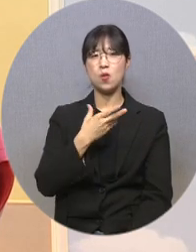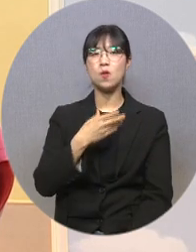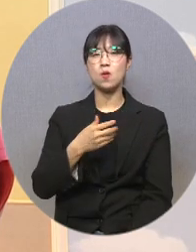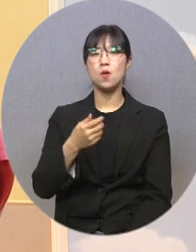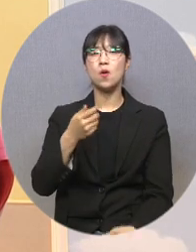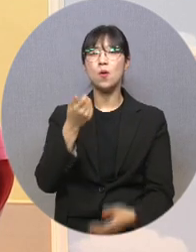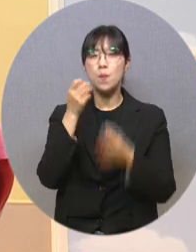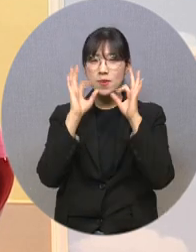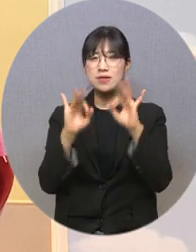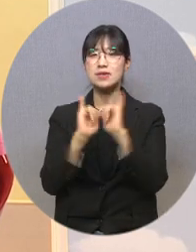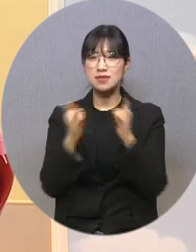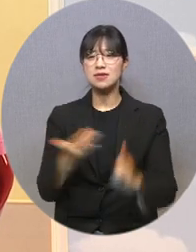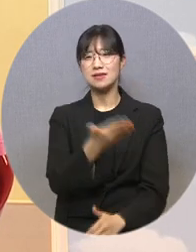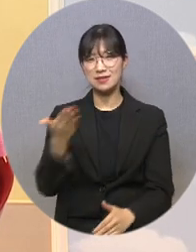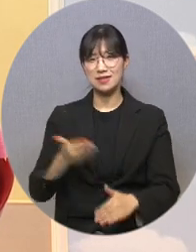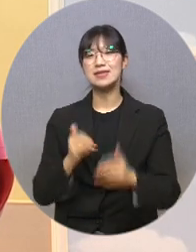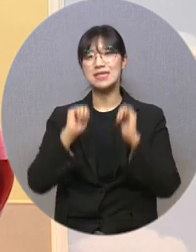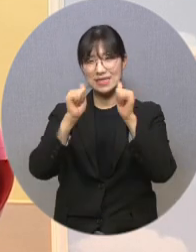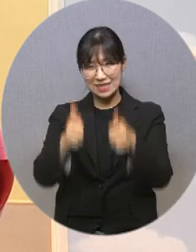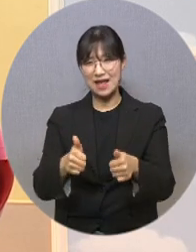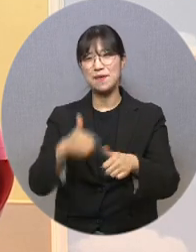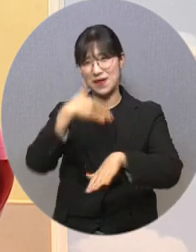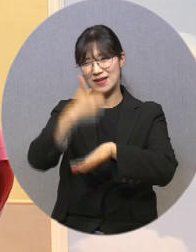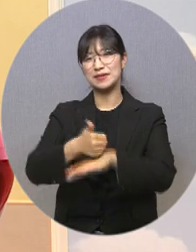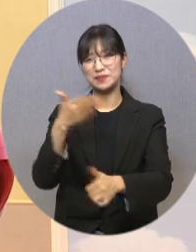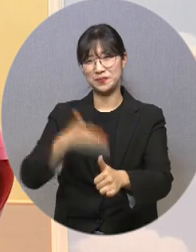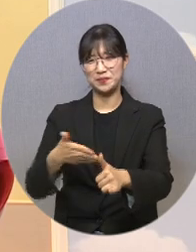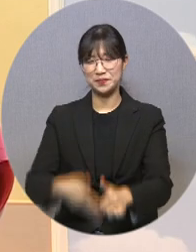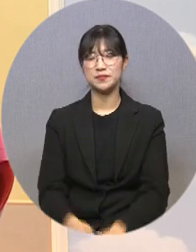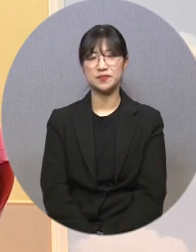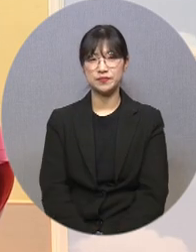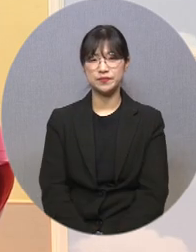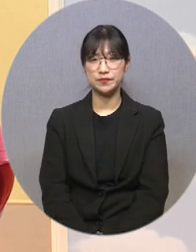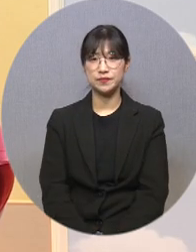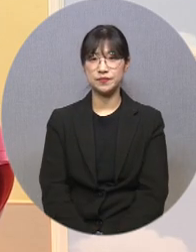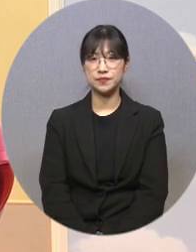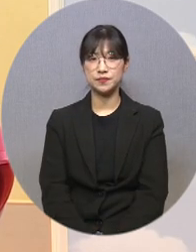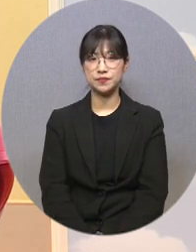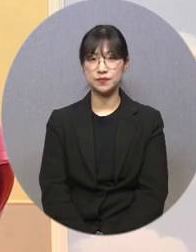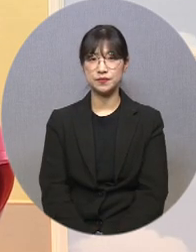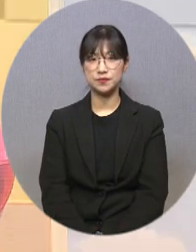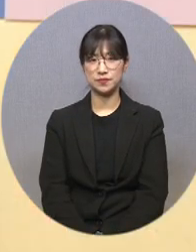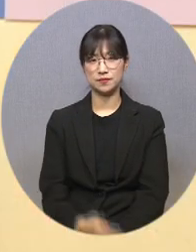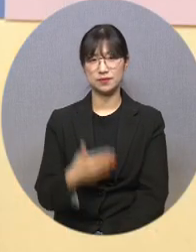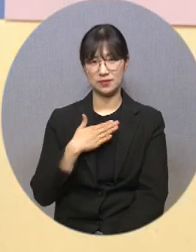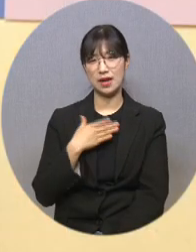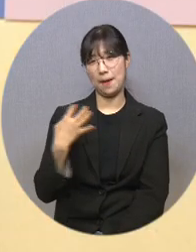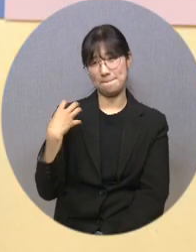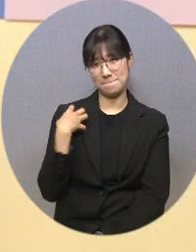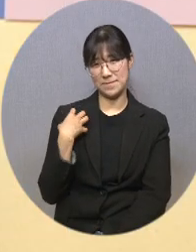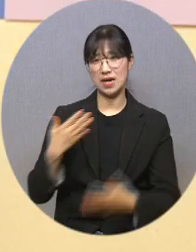시청자 여러분들께 인사 말씀 함께 부탁드리겠습니다. 네, 알겠습니다. 네. 제가 임기 동안 이제